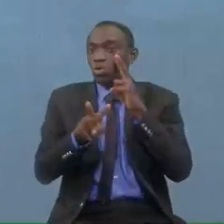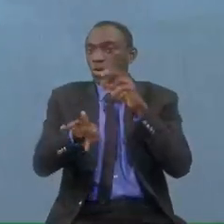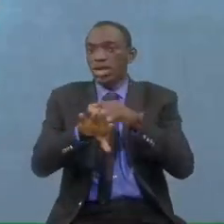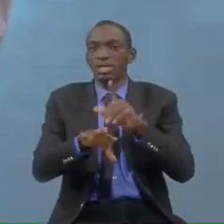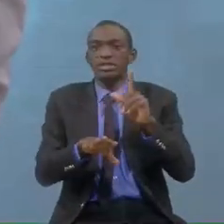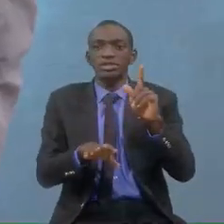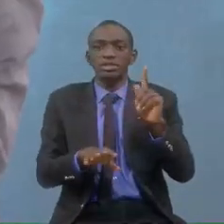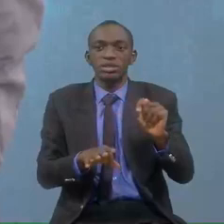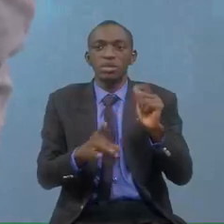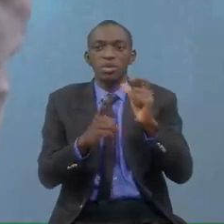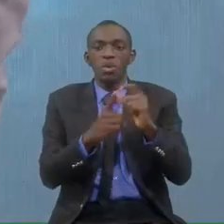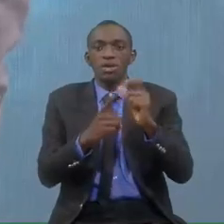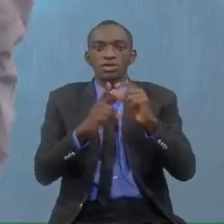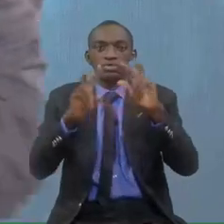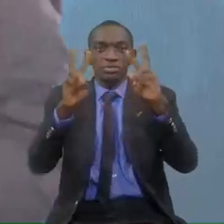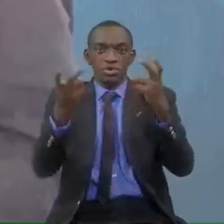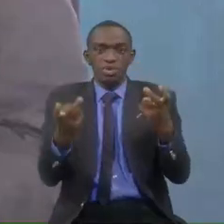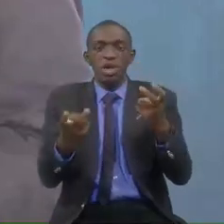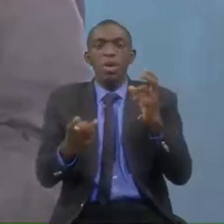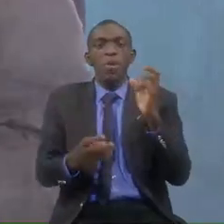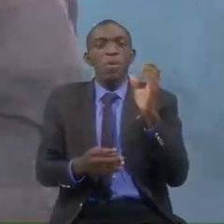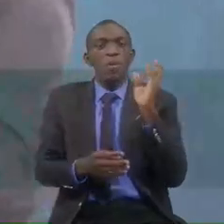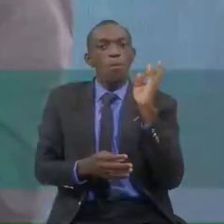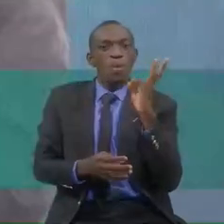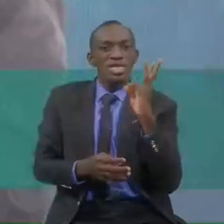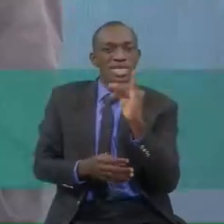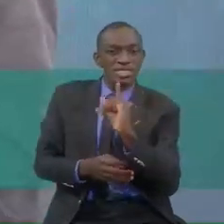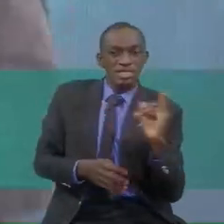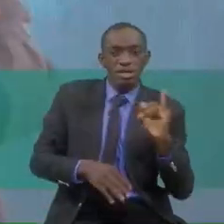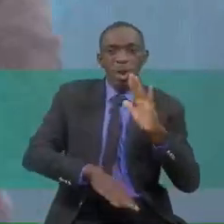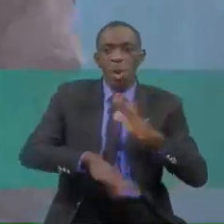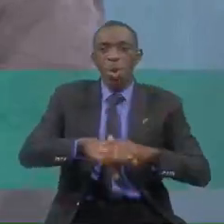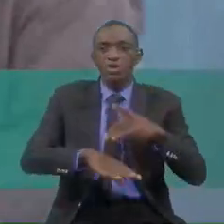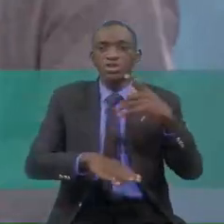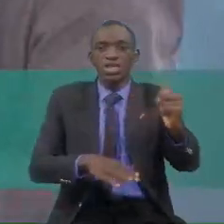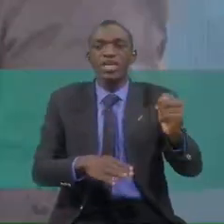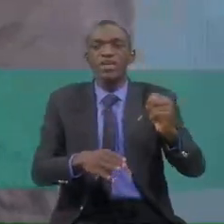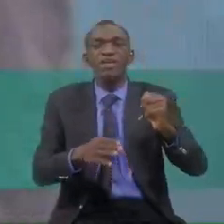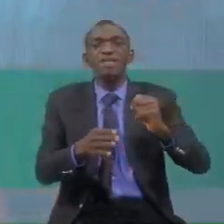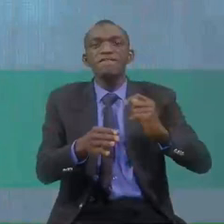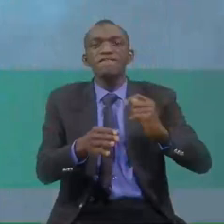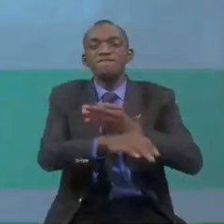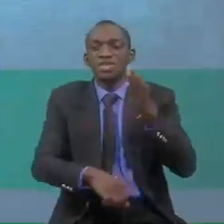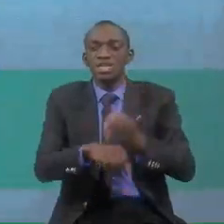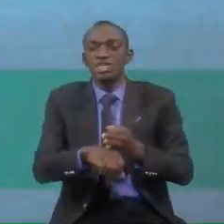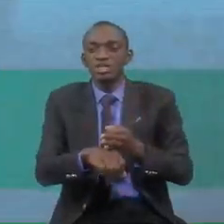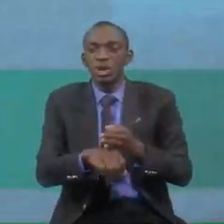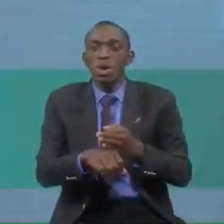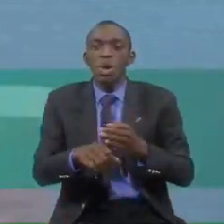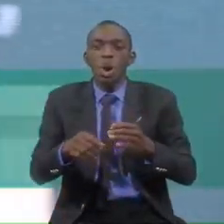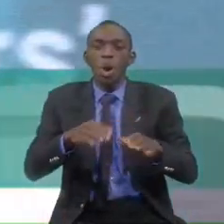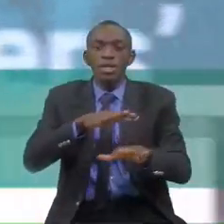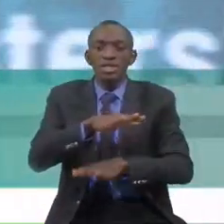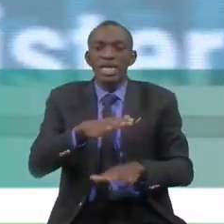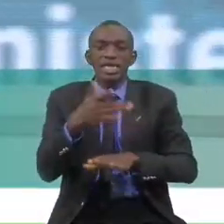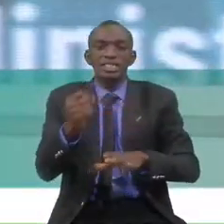voir témoigner sur le champ, sous la surveillance de l'Esprit. Déjà, c'est dit